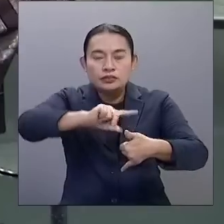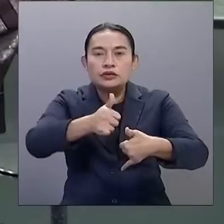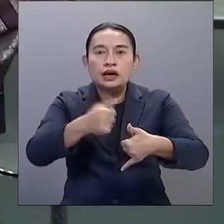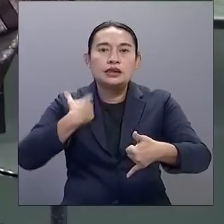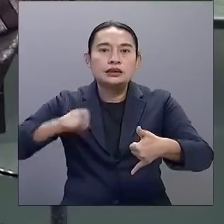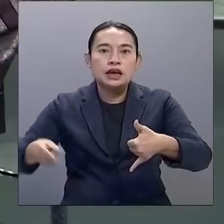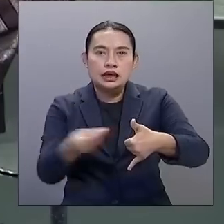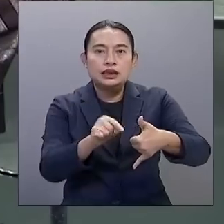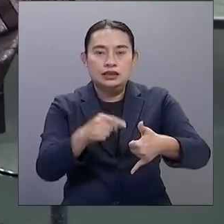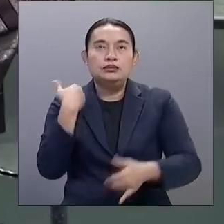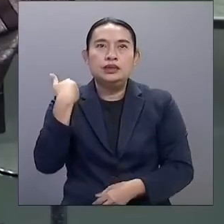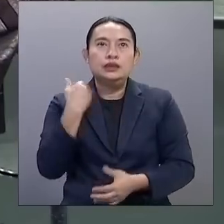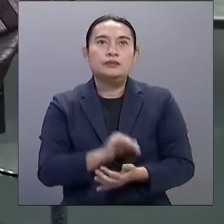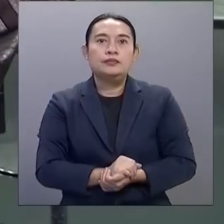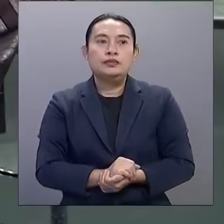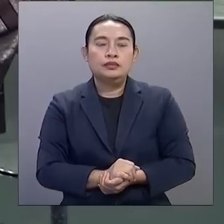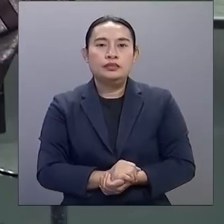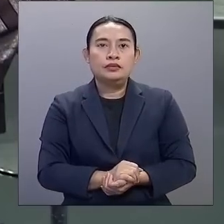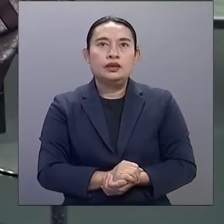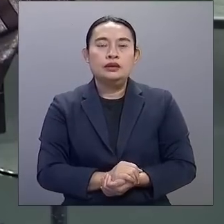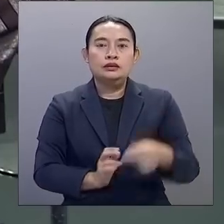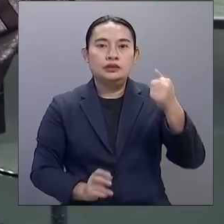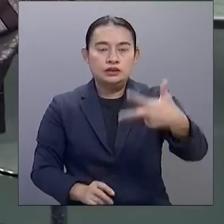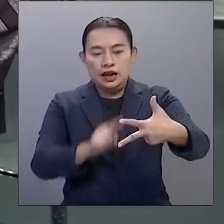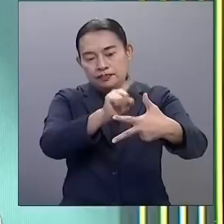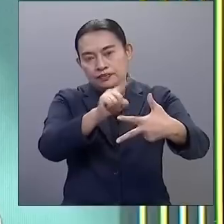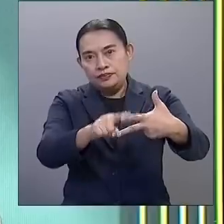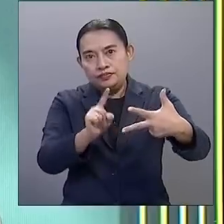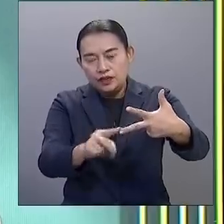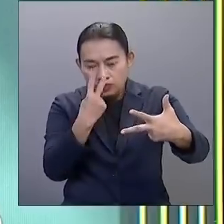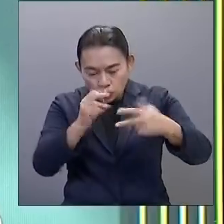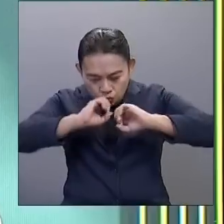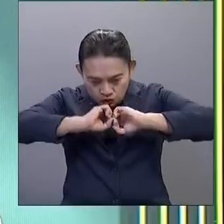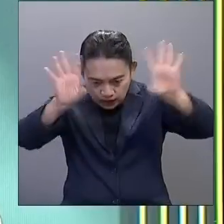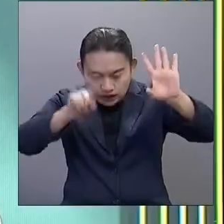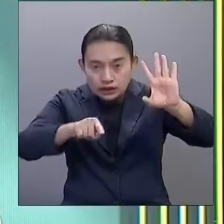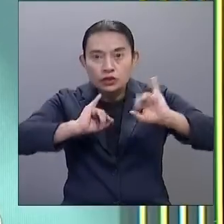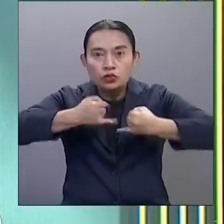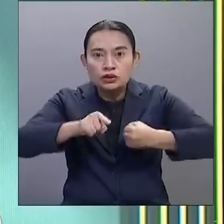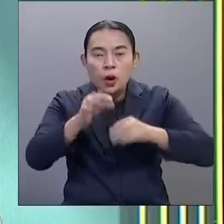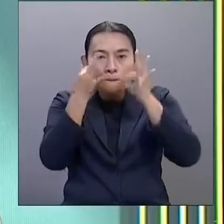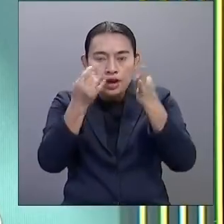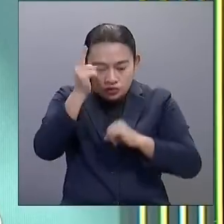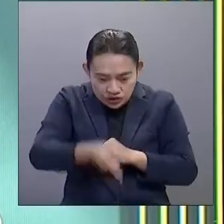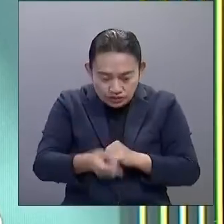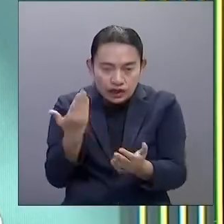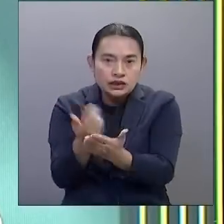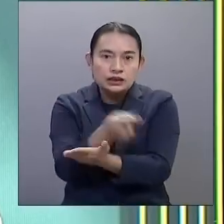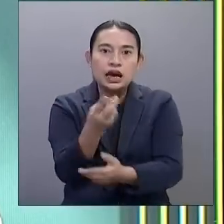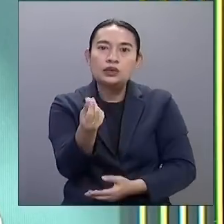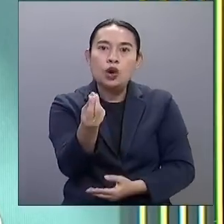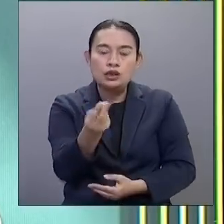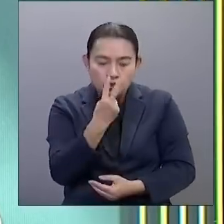าลให้นะครับเพราะนั้นเนี่ยทั้ง3ส่วนเนี่ยต้องไปพิสูจน์กันว่าเจ้าของแมวได้รับความเสียหายจริงไหมแล้วจ่ายเงินไปเท่าไหร ่ครับ